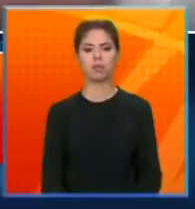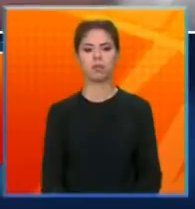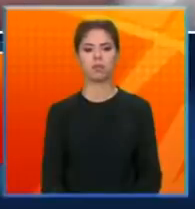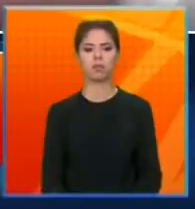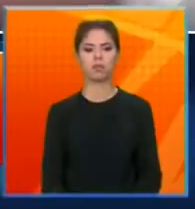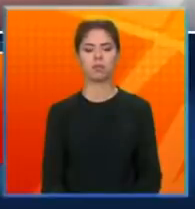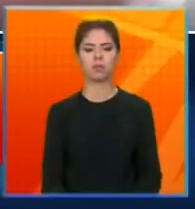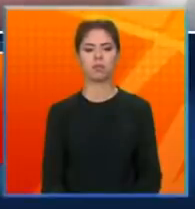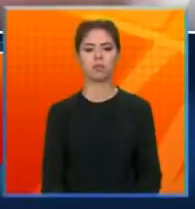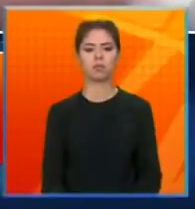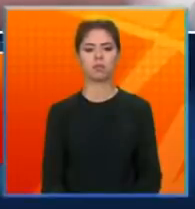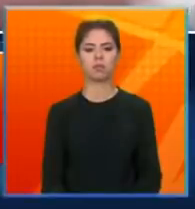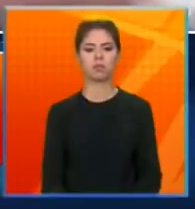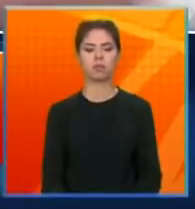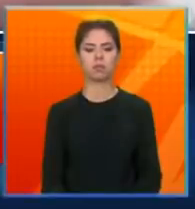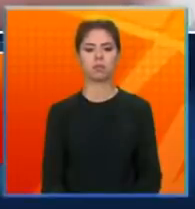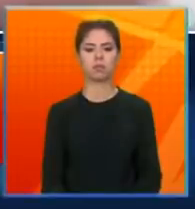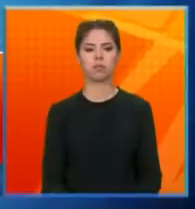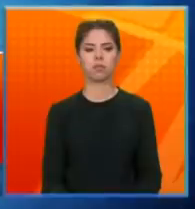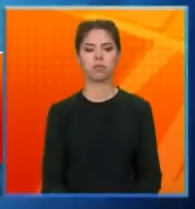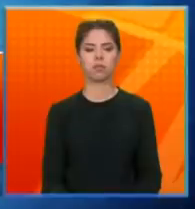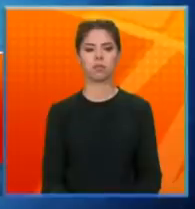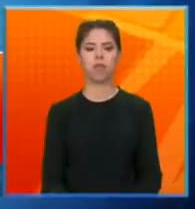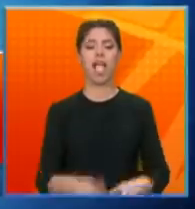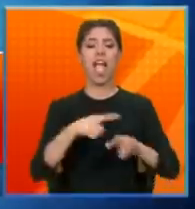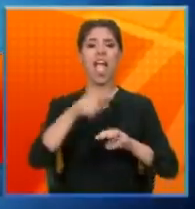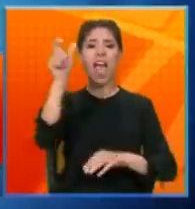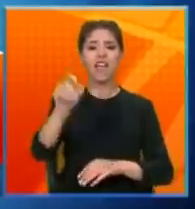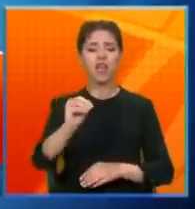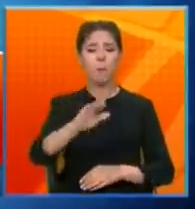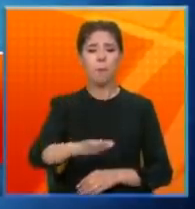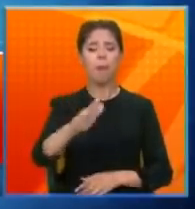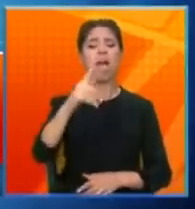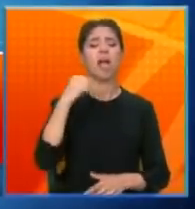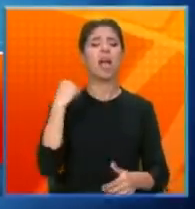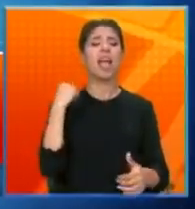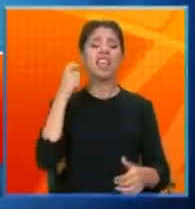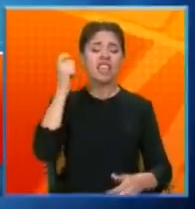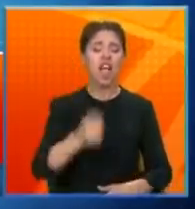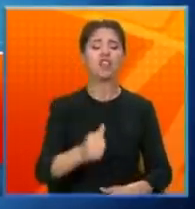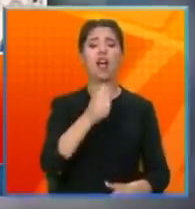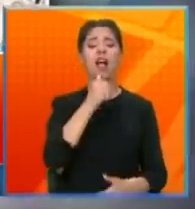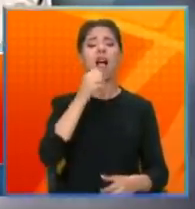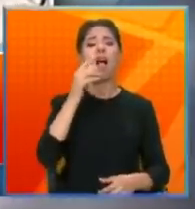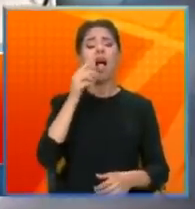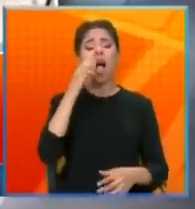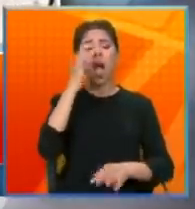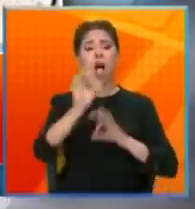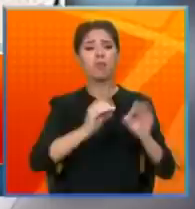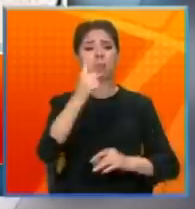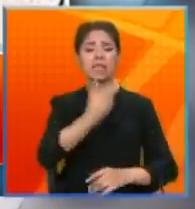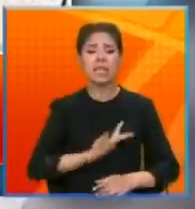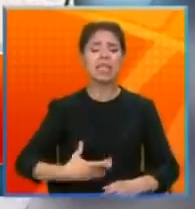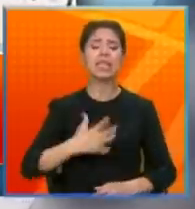değil. Hiçbir bilgim yok. Daha bize bir bilgi verilmedi. Ecrin bebeğin öz amcasının tek isteği var. 1,5 yaşındaki bebeği